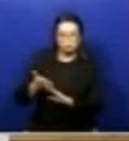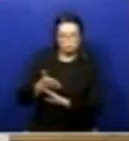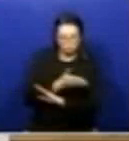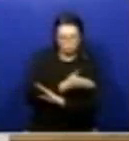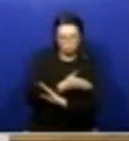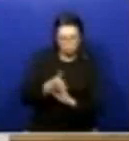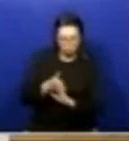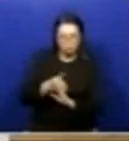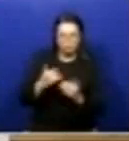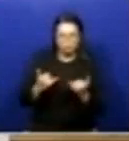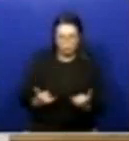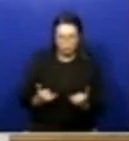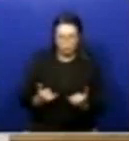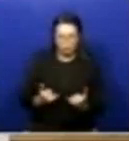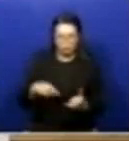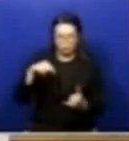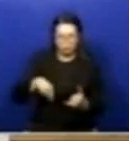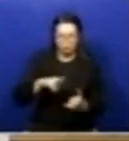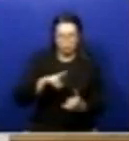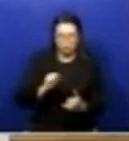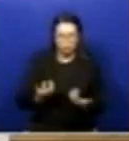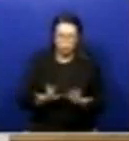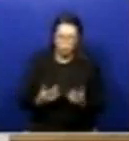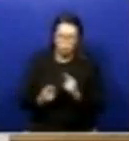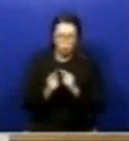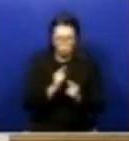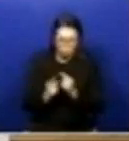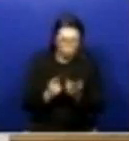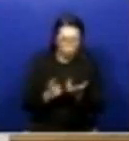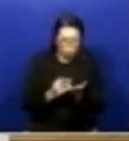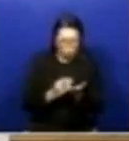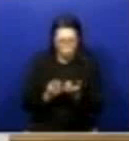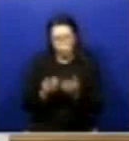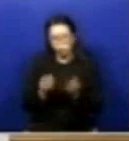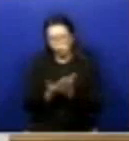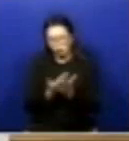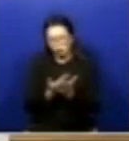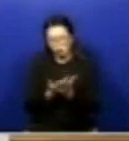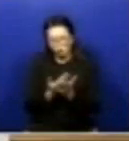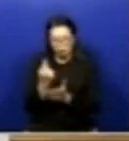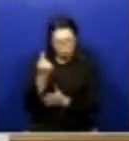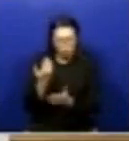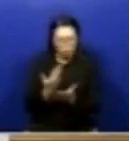ผู้แทนราษฎรของเราเนี่ยเราคุยกันแต่เรื่องตัวเลขเรื่องงบประมาณ